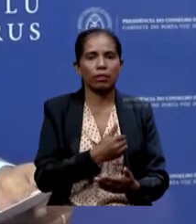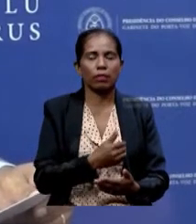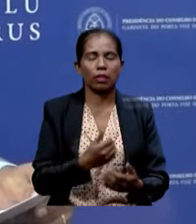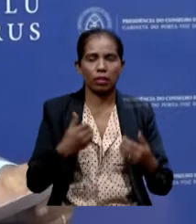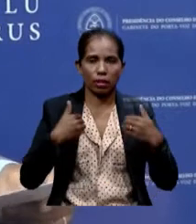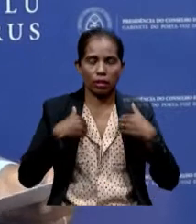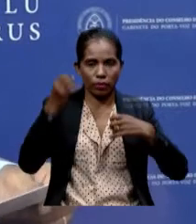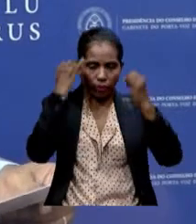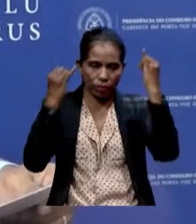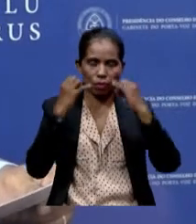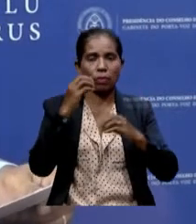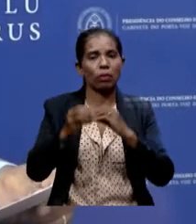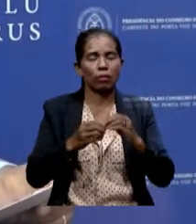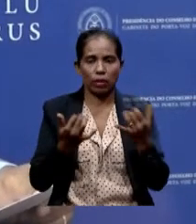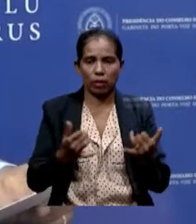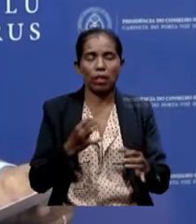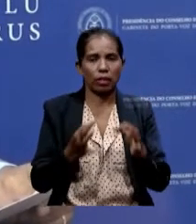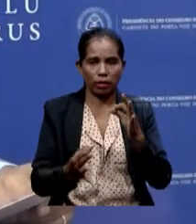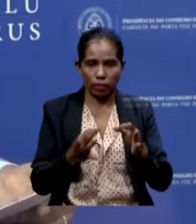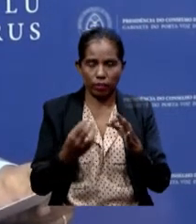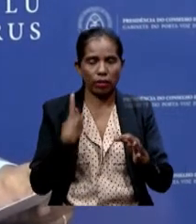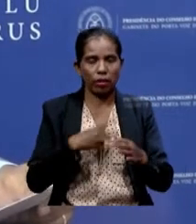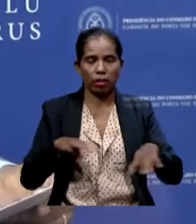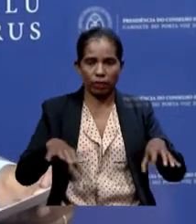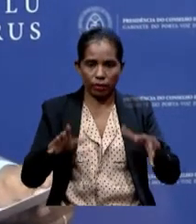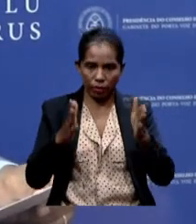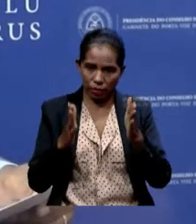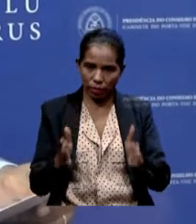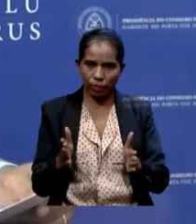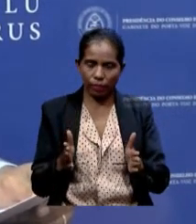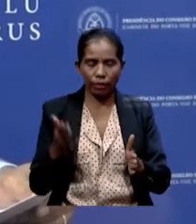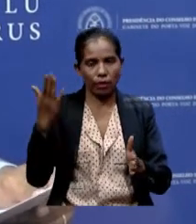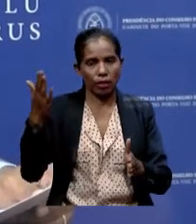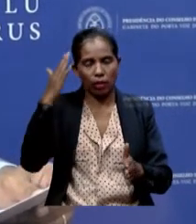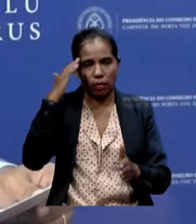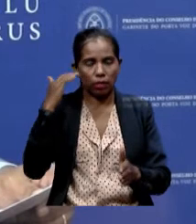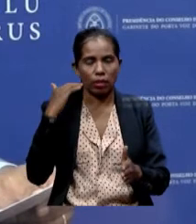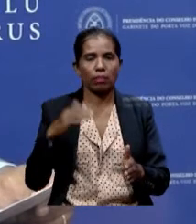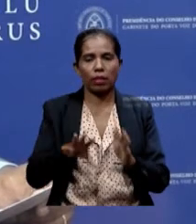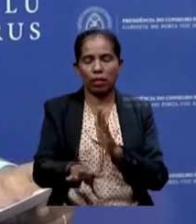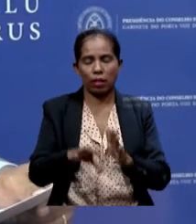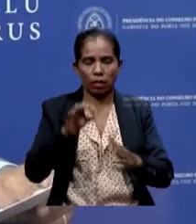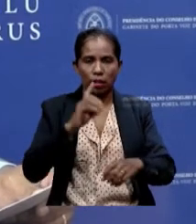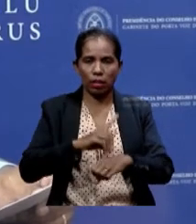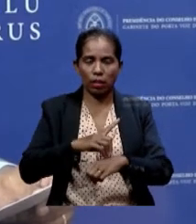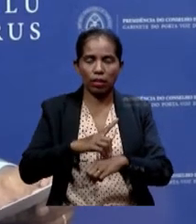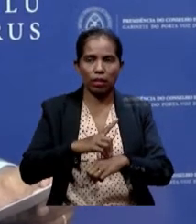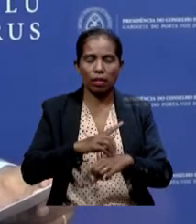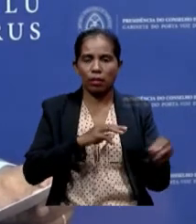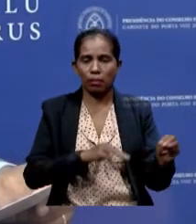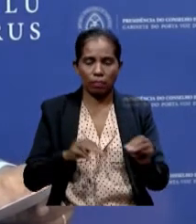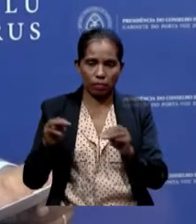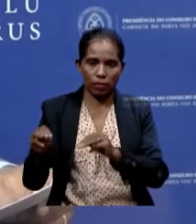o karik se karik itene trabalhador ruma maka hetan o afetado